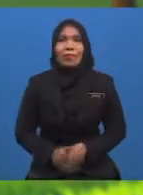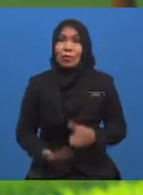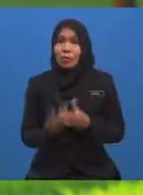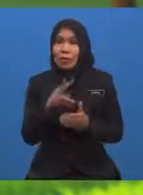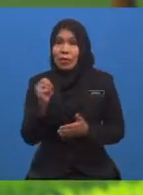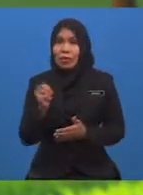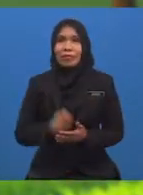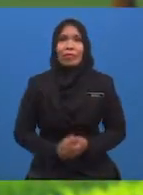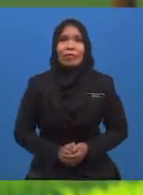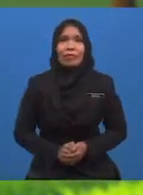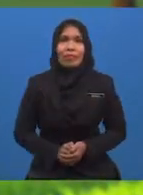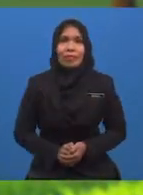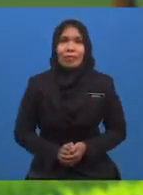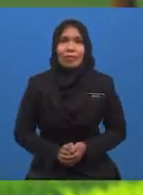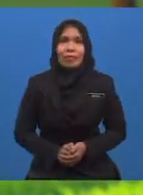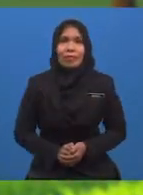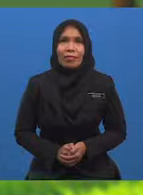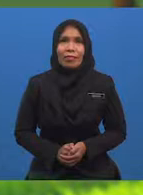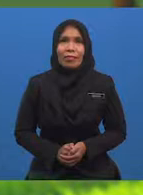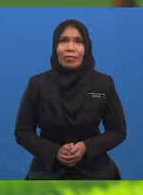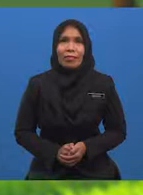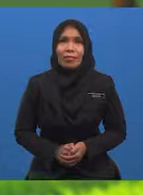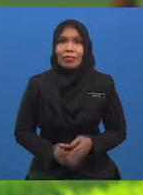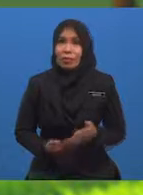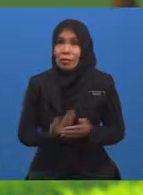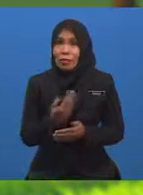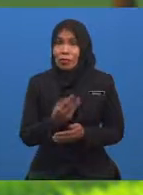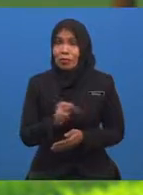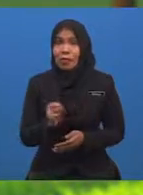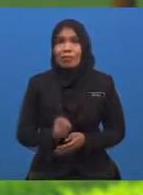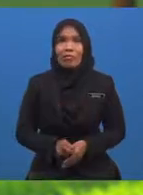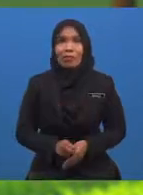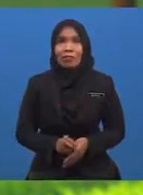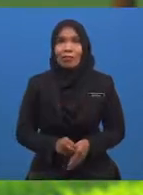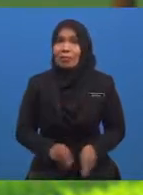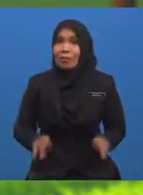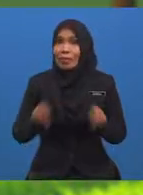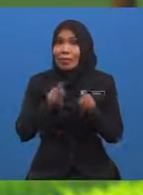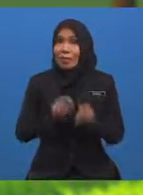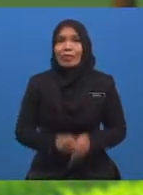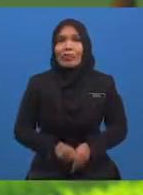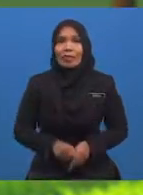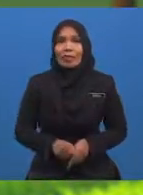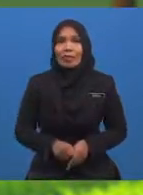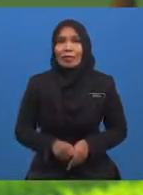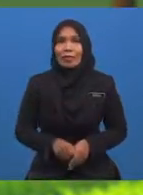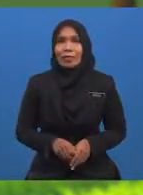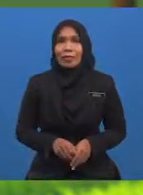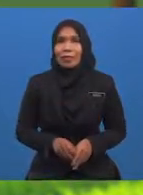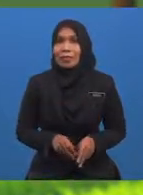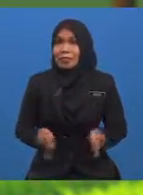satu hidupan yang tersangat penting kepada haiwan dan juga manusia.